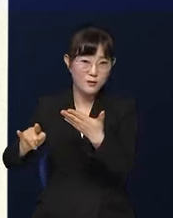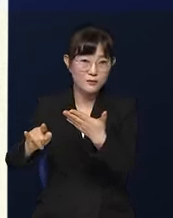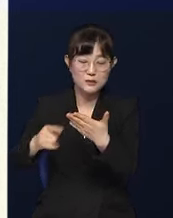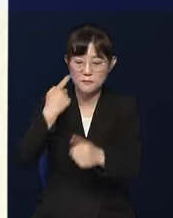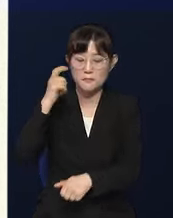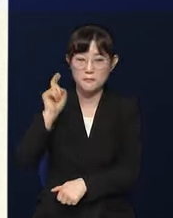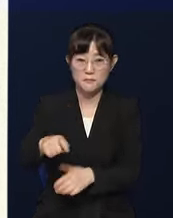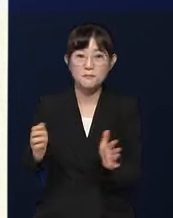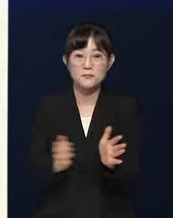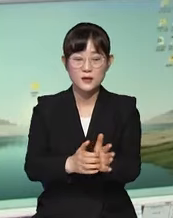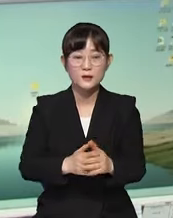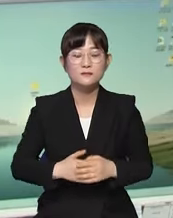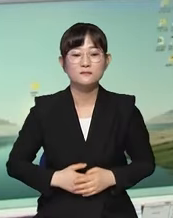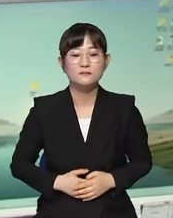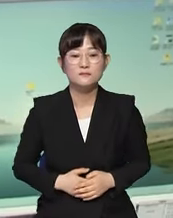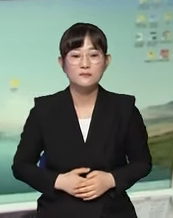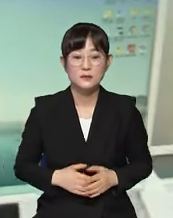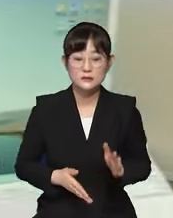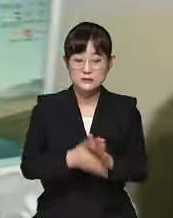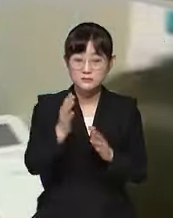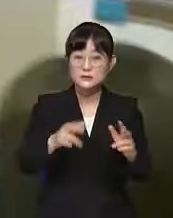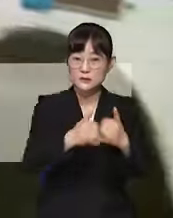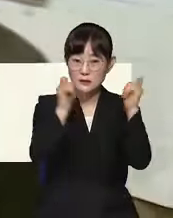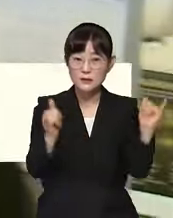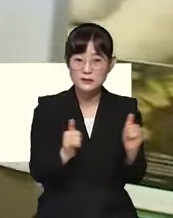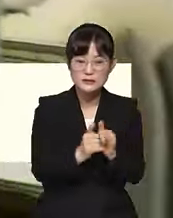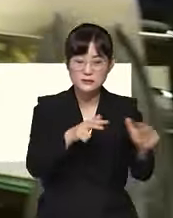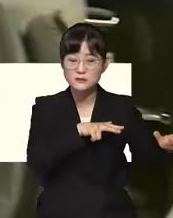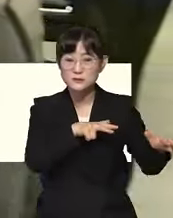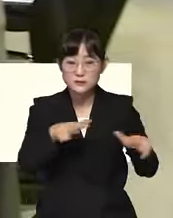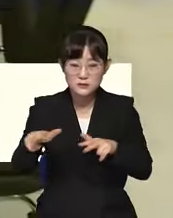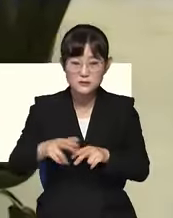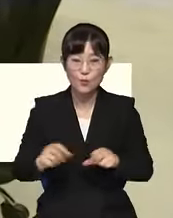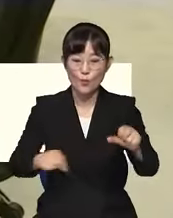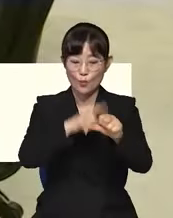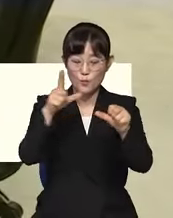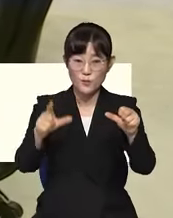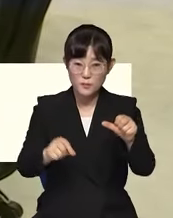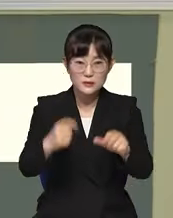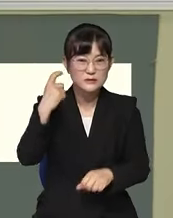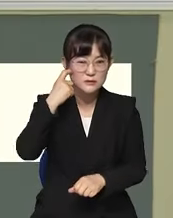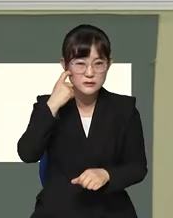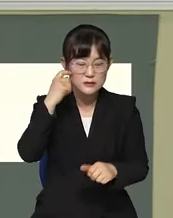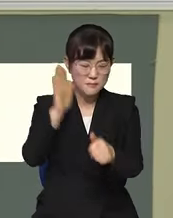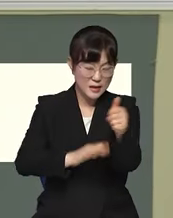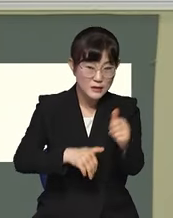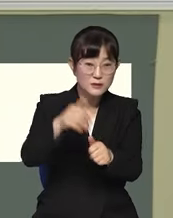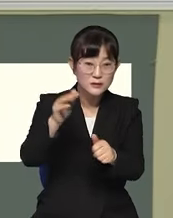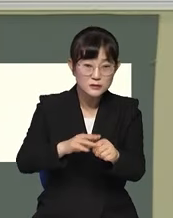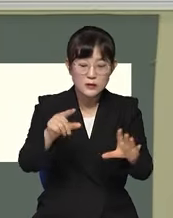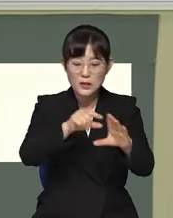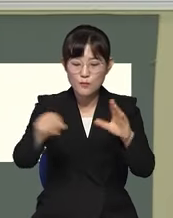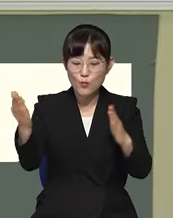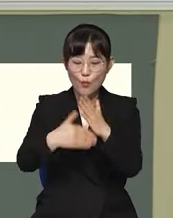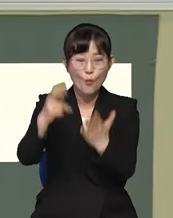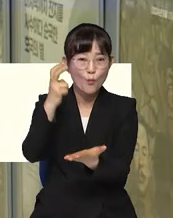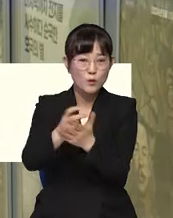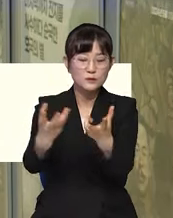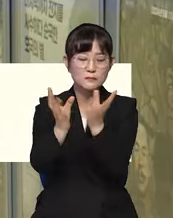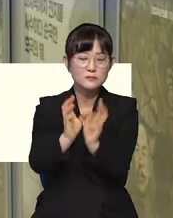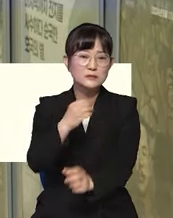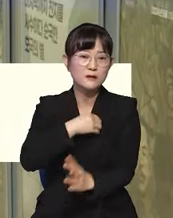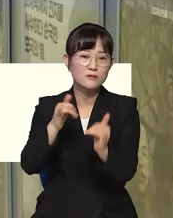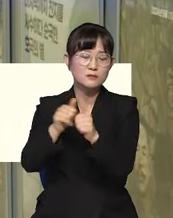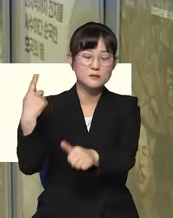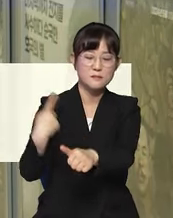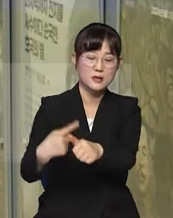사항이 적발됐습니다 시민사회는 즉각 성명서를 발표하고 5월 정신을 실추시킨 일부 공법 단체 회원들을